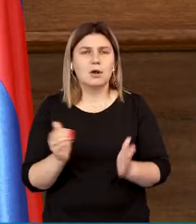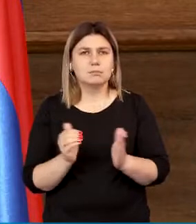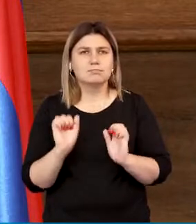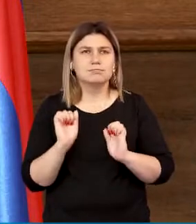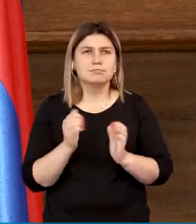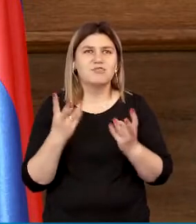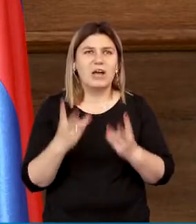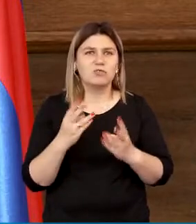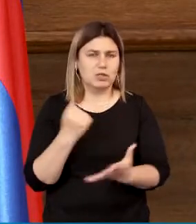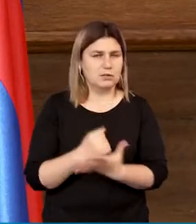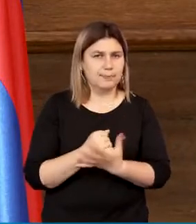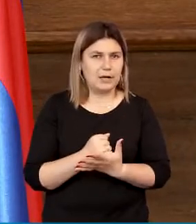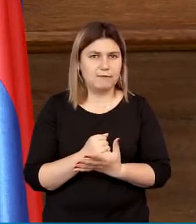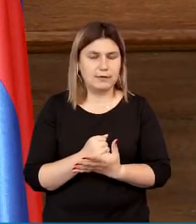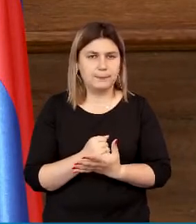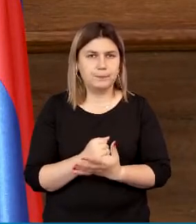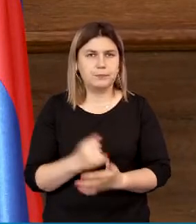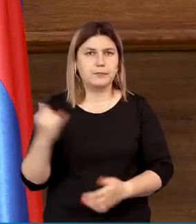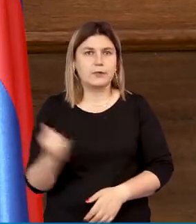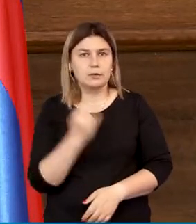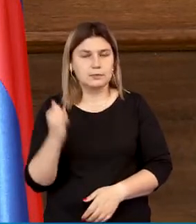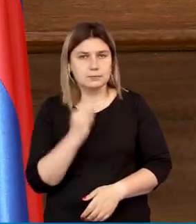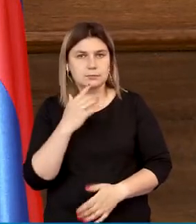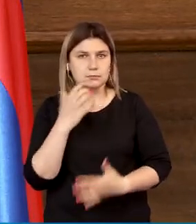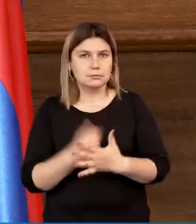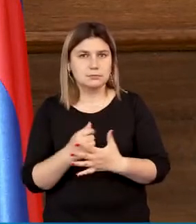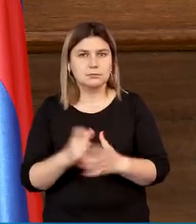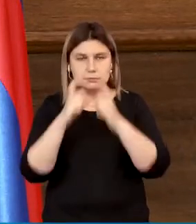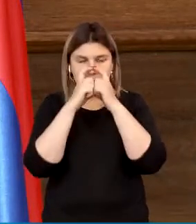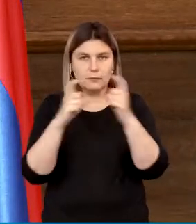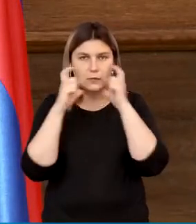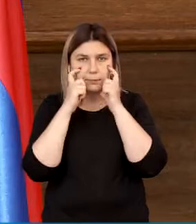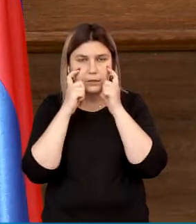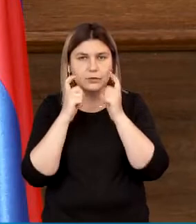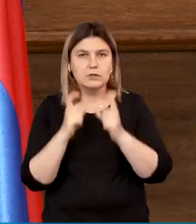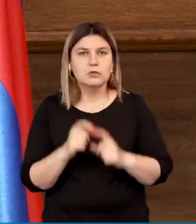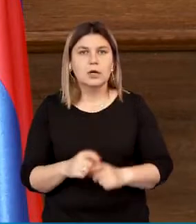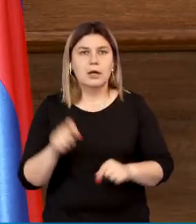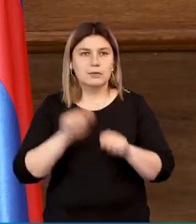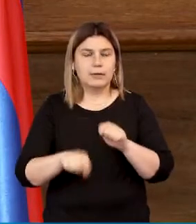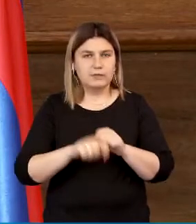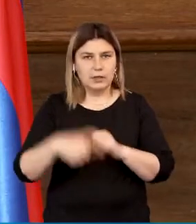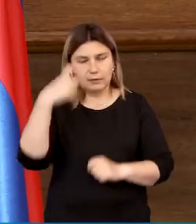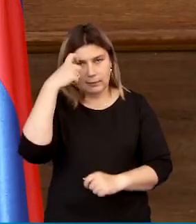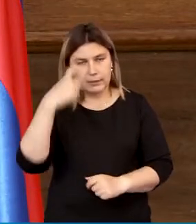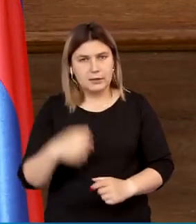zakresie. Oczywiście zawsze z wykorzystaniem maseczki po sprawdzeniu temperatury.